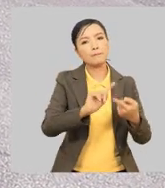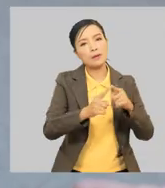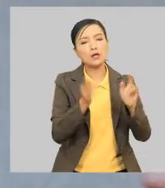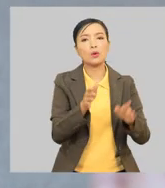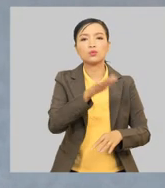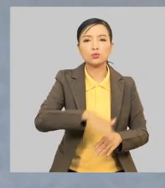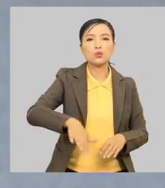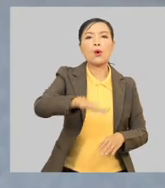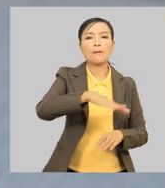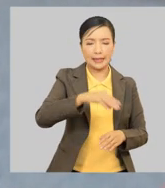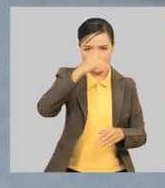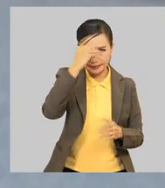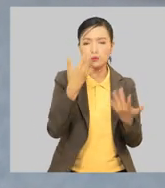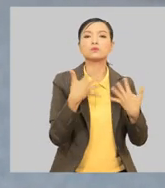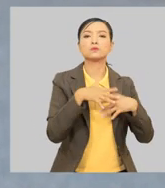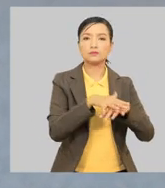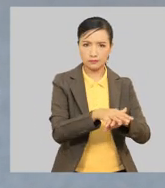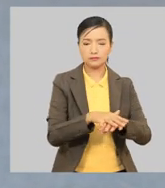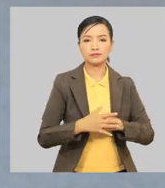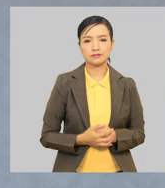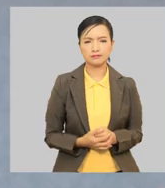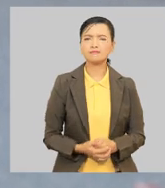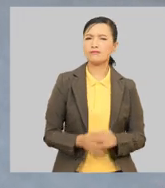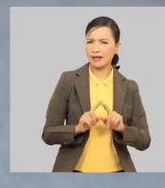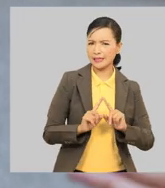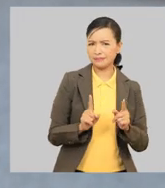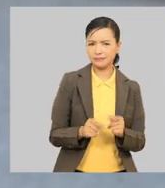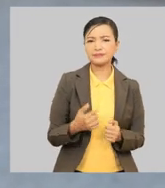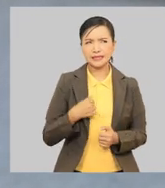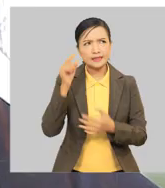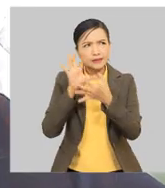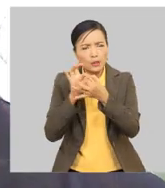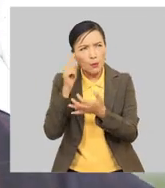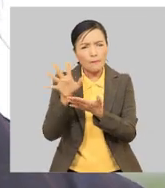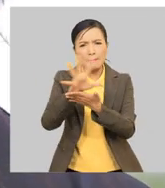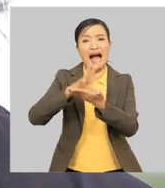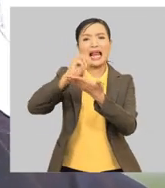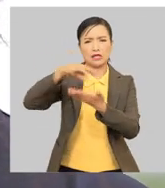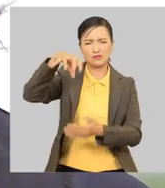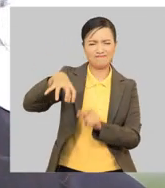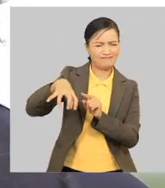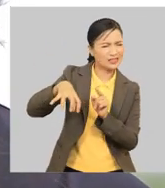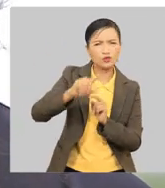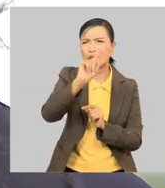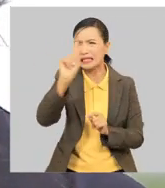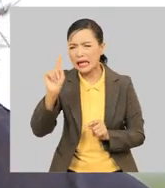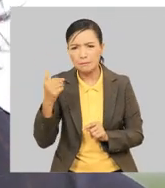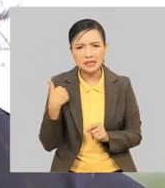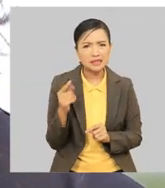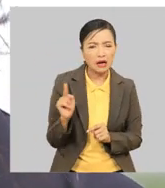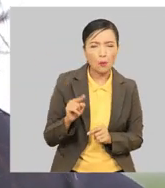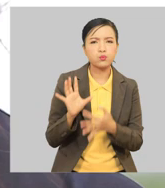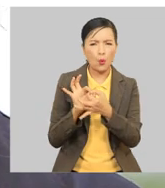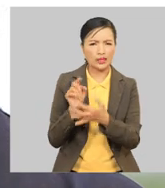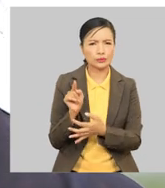ร่วมกับเพื่อนๆคนปกติทั่วไปอะค่ะแต่ว่าที่เรากังวลคือมหาวิทยาลัยค่ะ